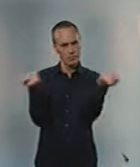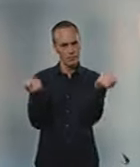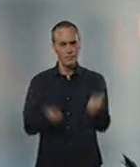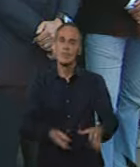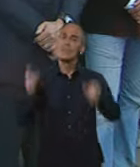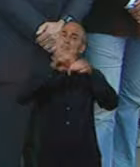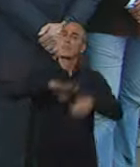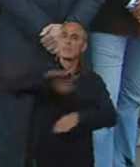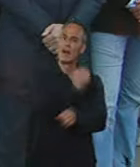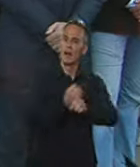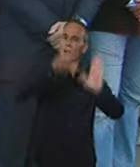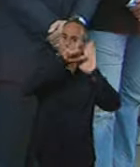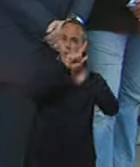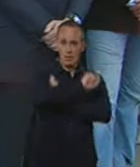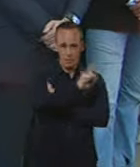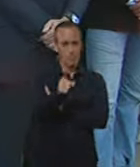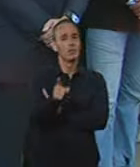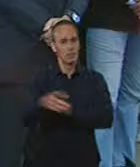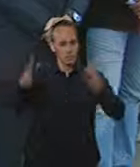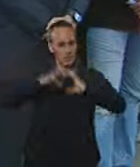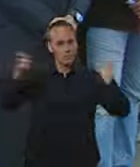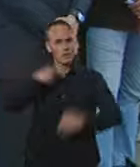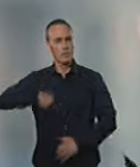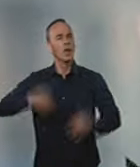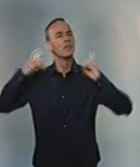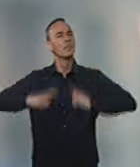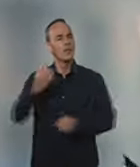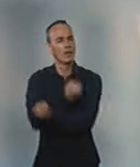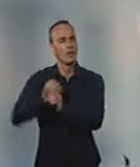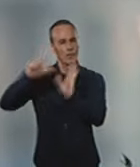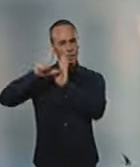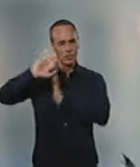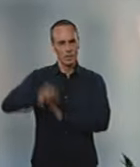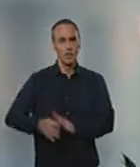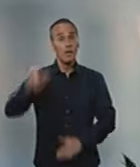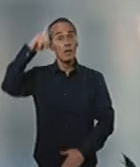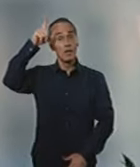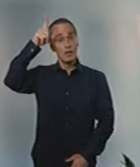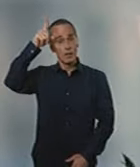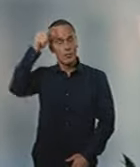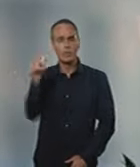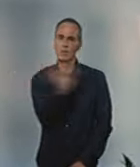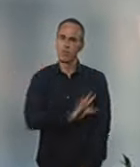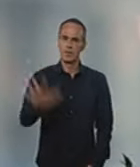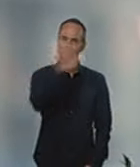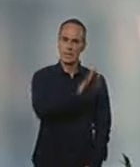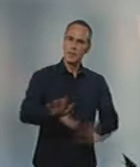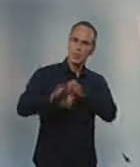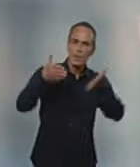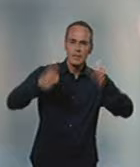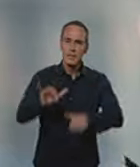loi c'est le Parlement et dans la République la République française c'est le peuple qui